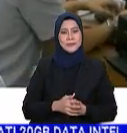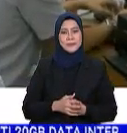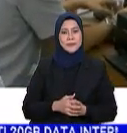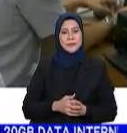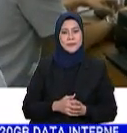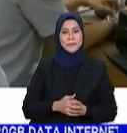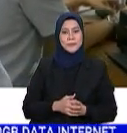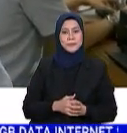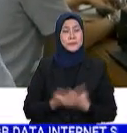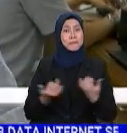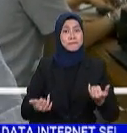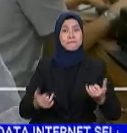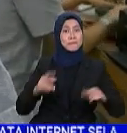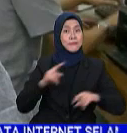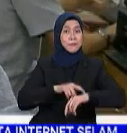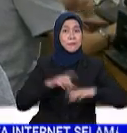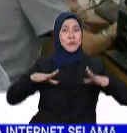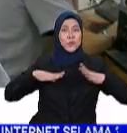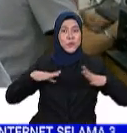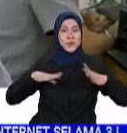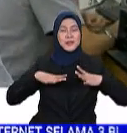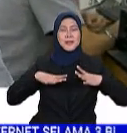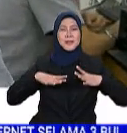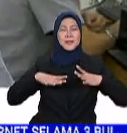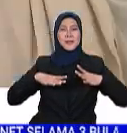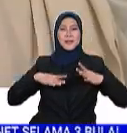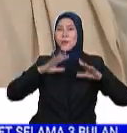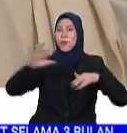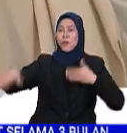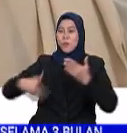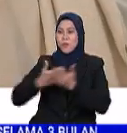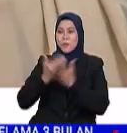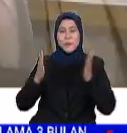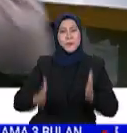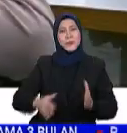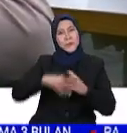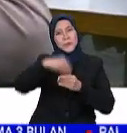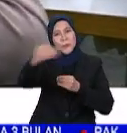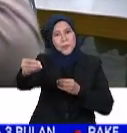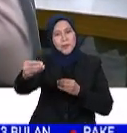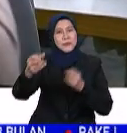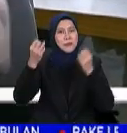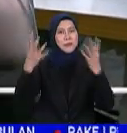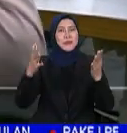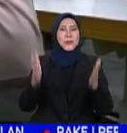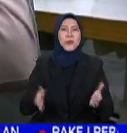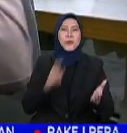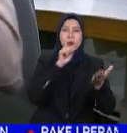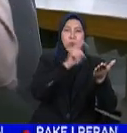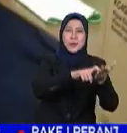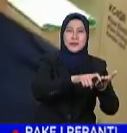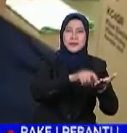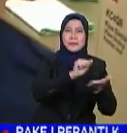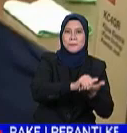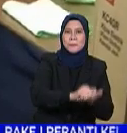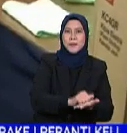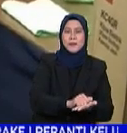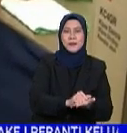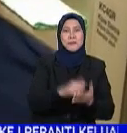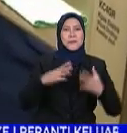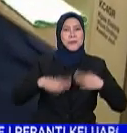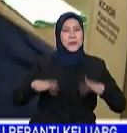Sekarang ni musim cuti dan orang semua dah boleh keluar. Jadi kami dapat banyak tempahan dari segi baju-baju family